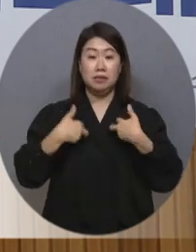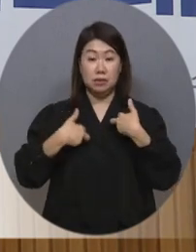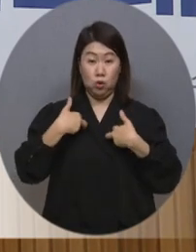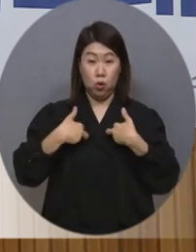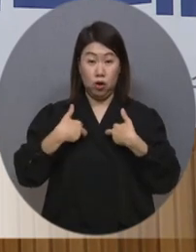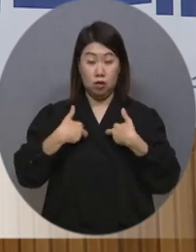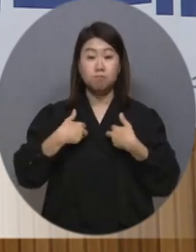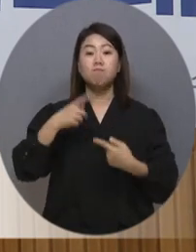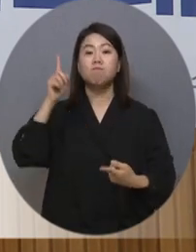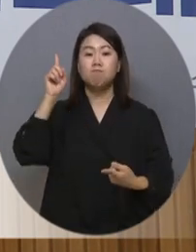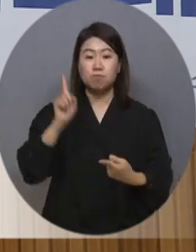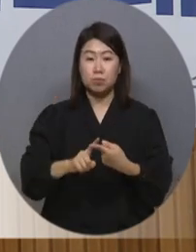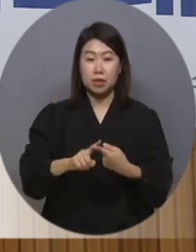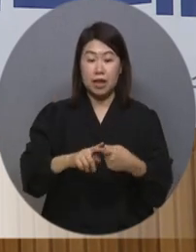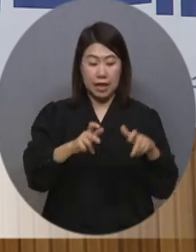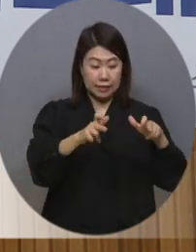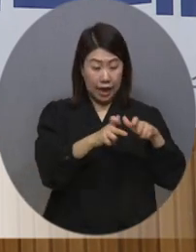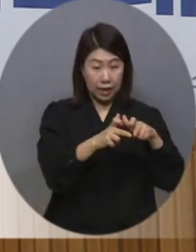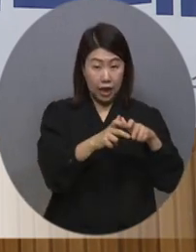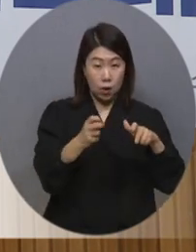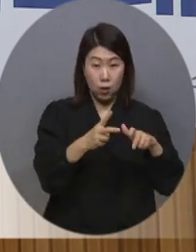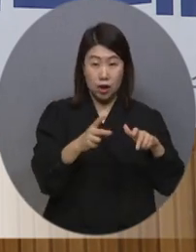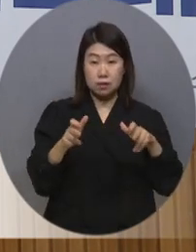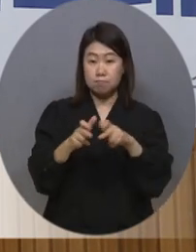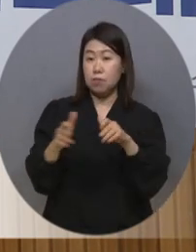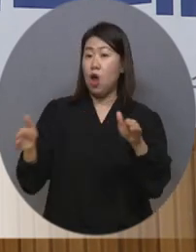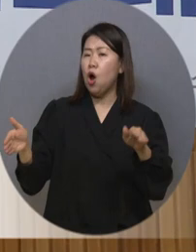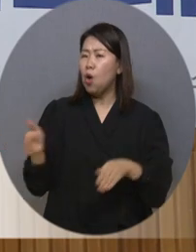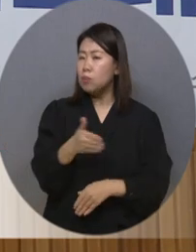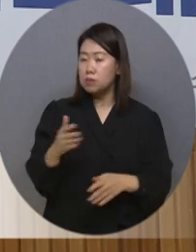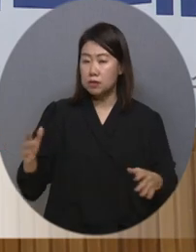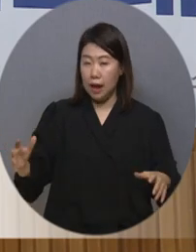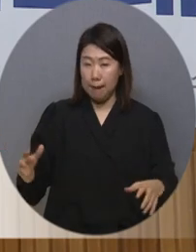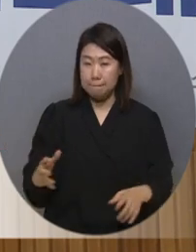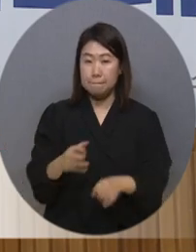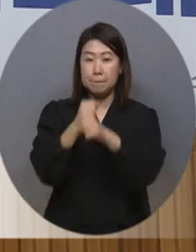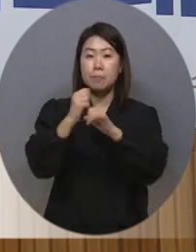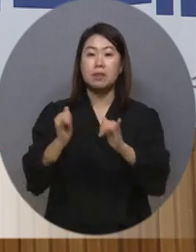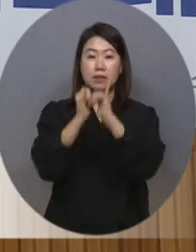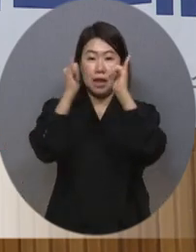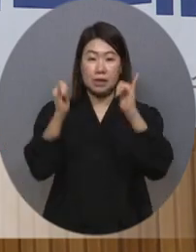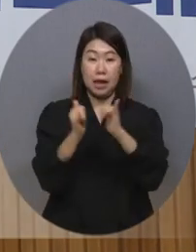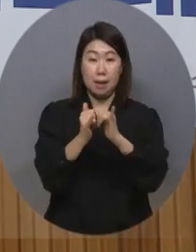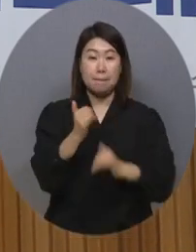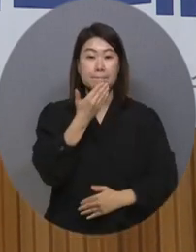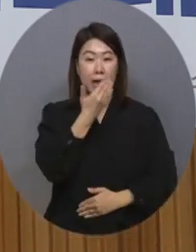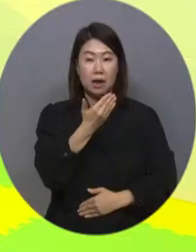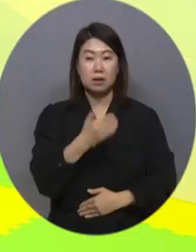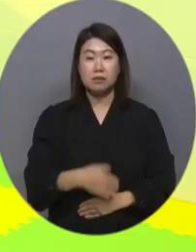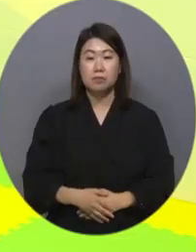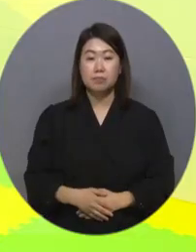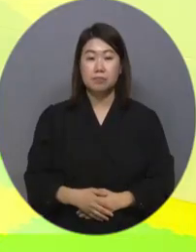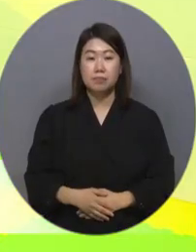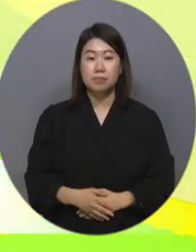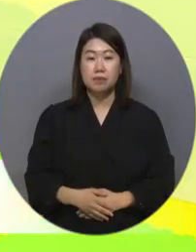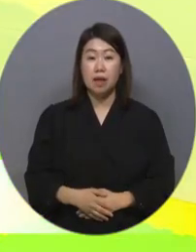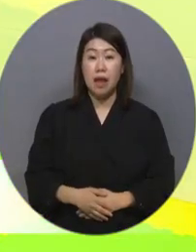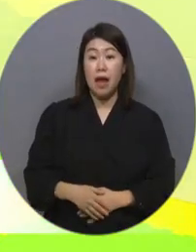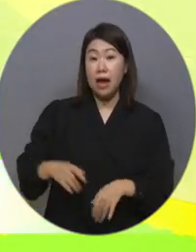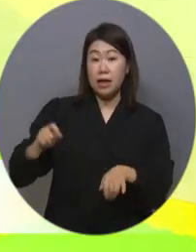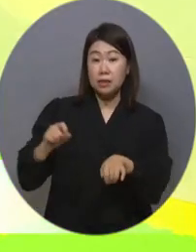그대로 우리 장애와 비장애가 없는 이런 통합된 세상이 될 수 있다고 저는 생각을 합니다.